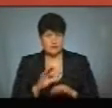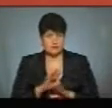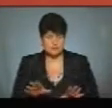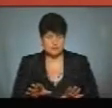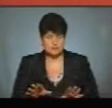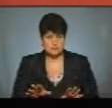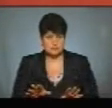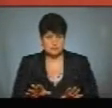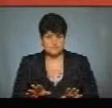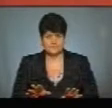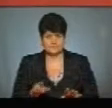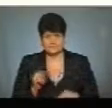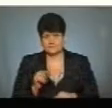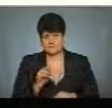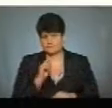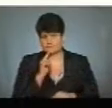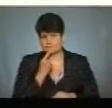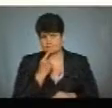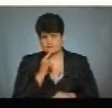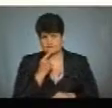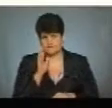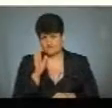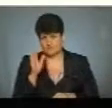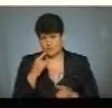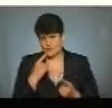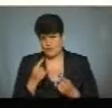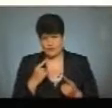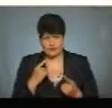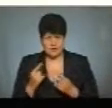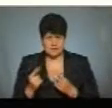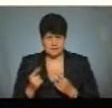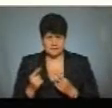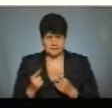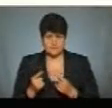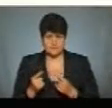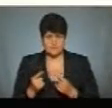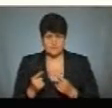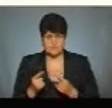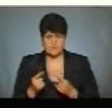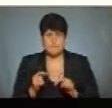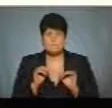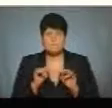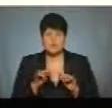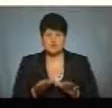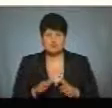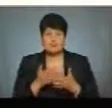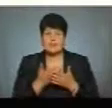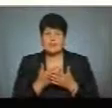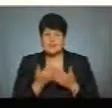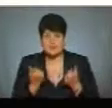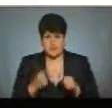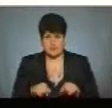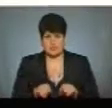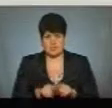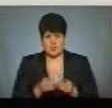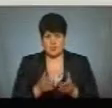і не станеться? Тут складно прогнозувати і говорити, тому що, знову ж таки, процедури немає